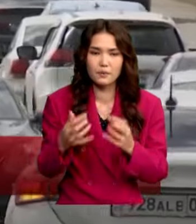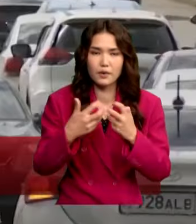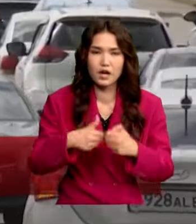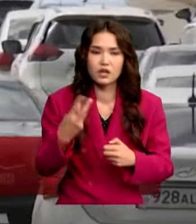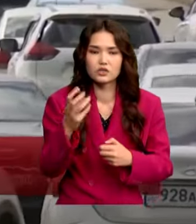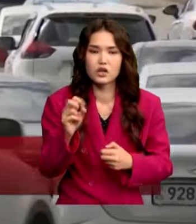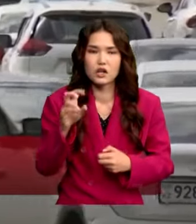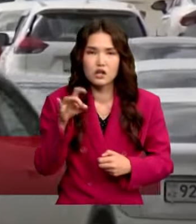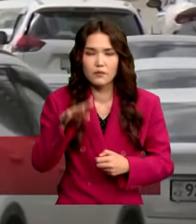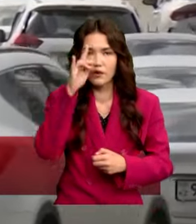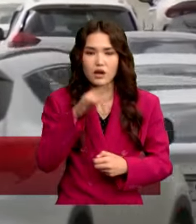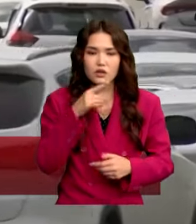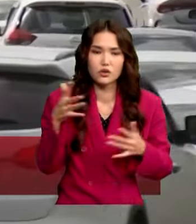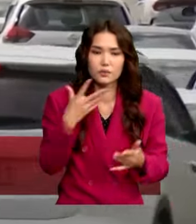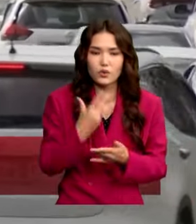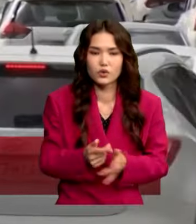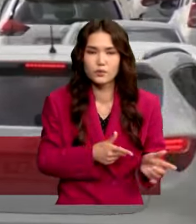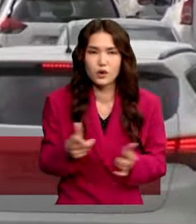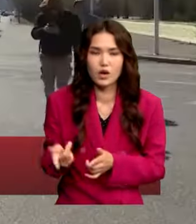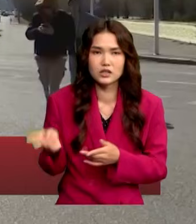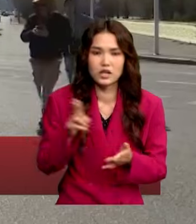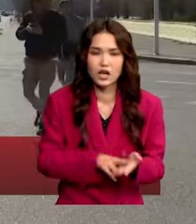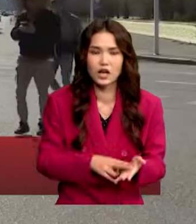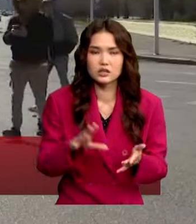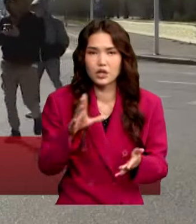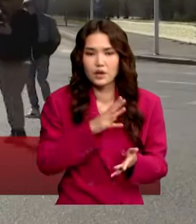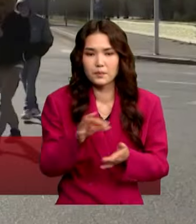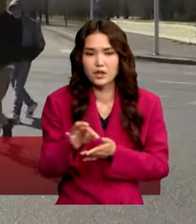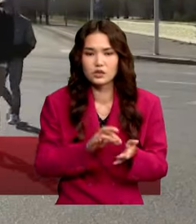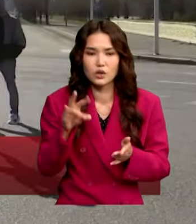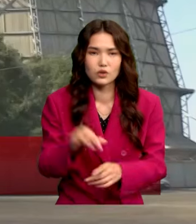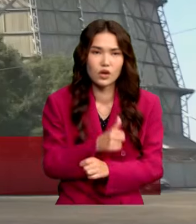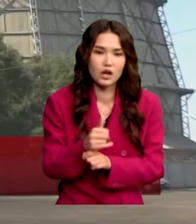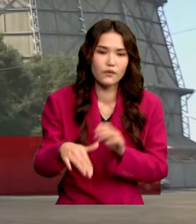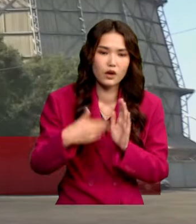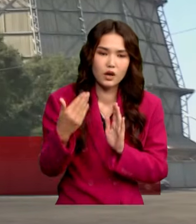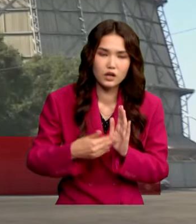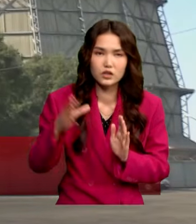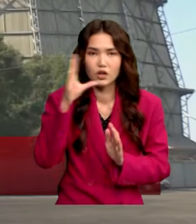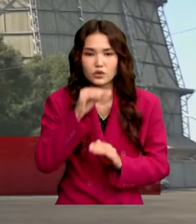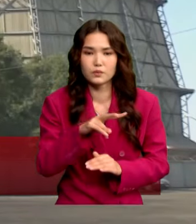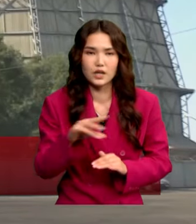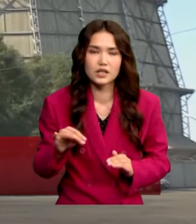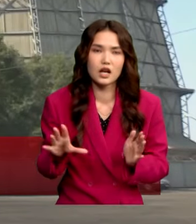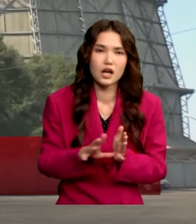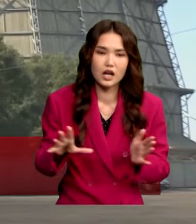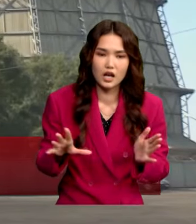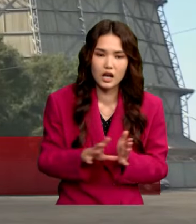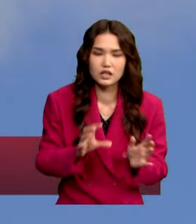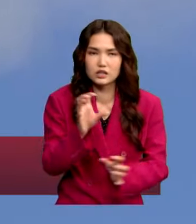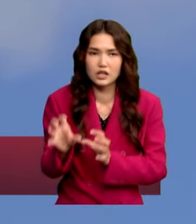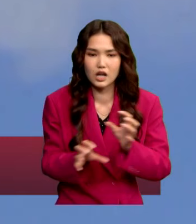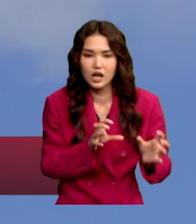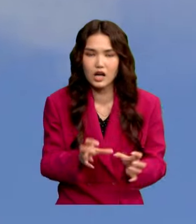Шакуов. Казахстанцы в большинстве своем готовы пересесть на электроавто. Вот только главный вопрос – хватит ли в стране электроэнергии для обслуживания